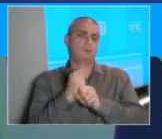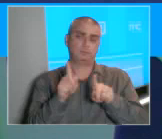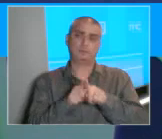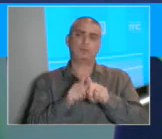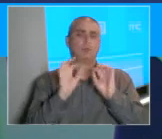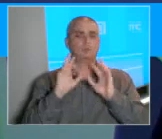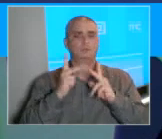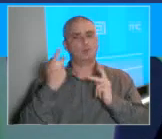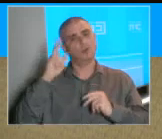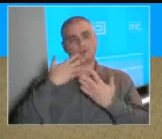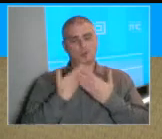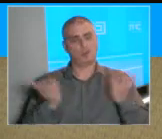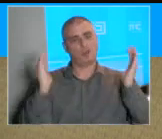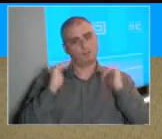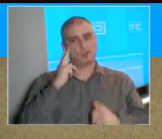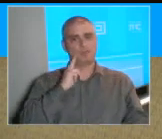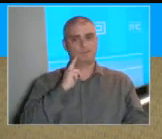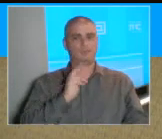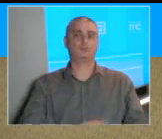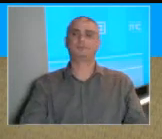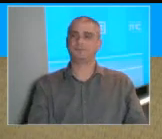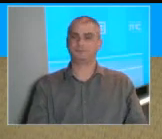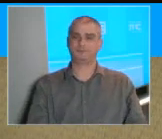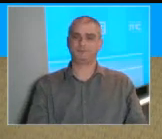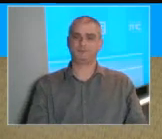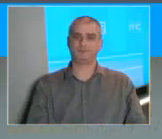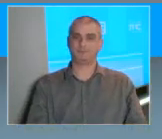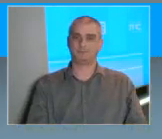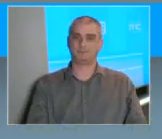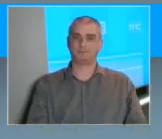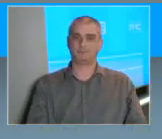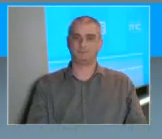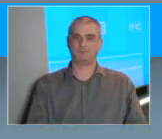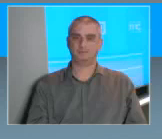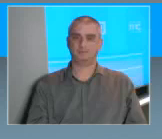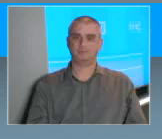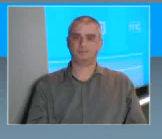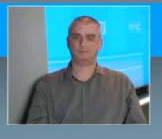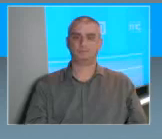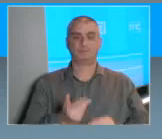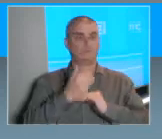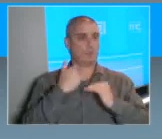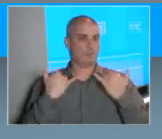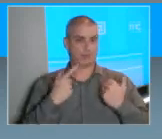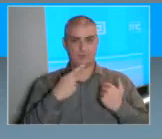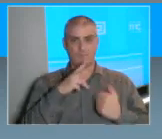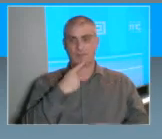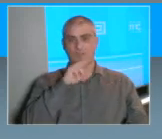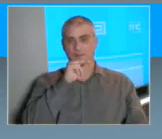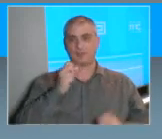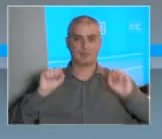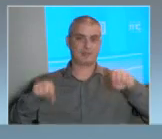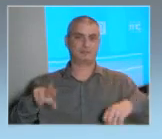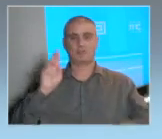שאת אומרת, בצורה הרבה יותר גלויה, פחות מתביישים בזה. כן, וקודם, מוקדם יותר היום, דיבר